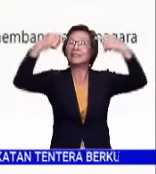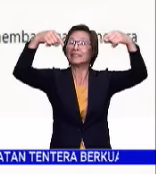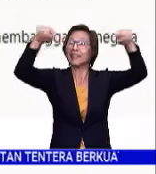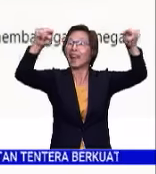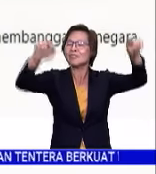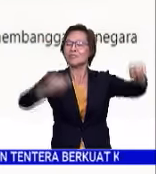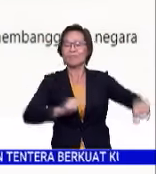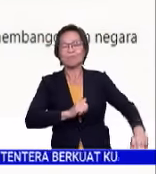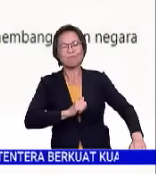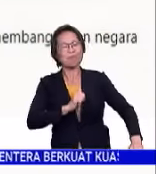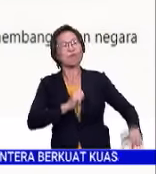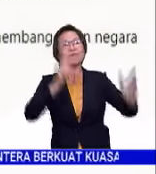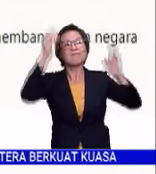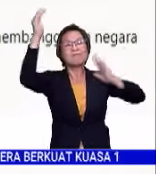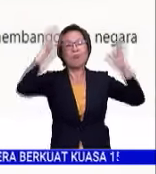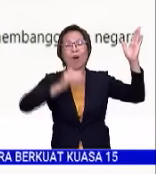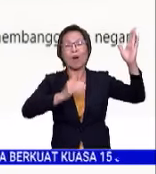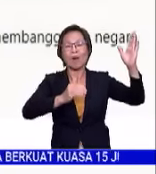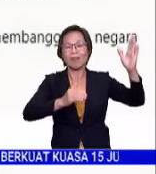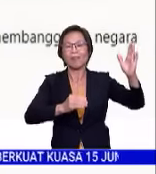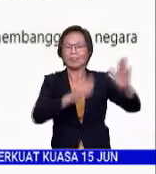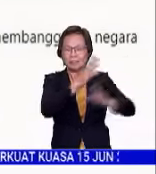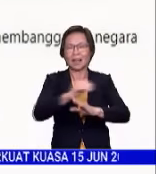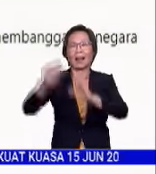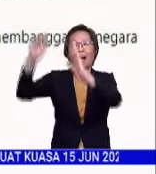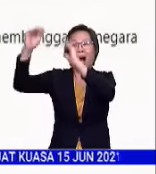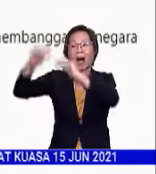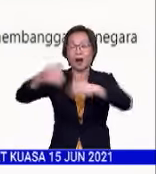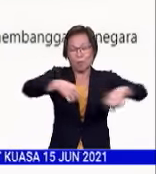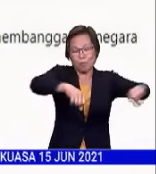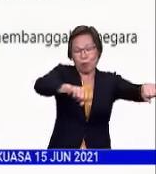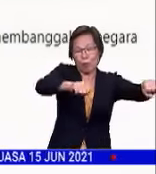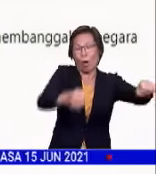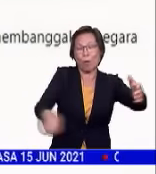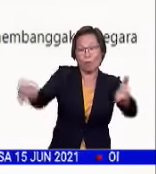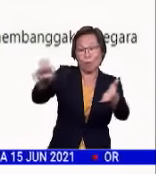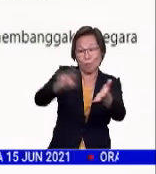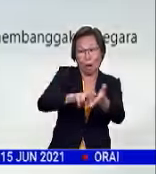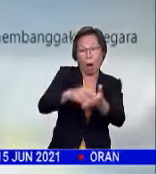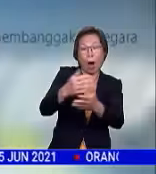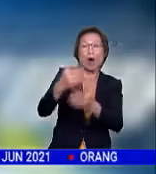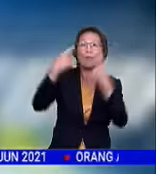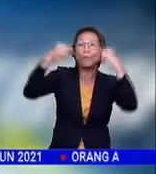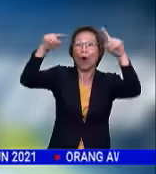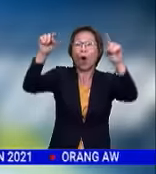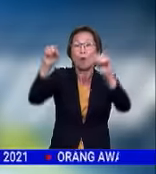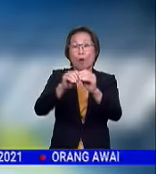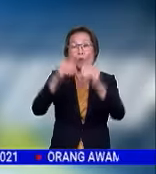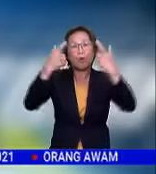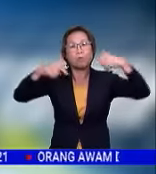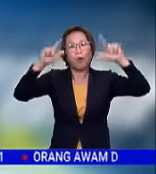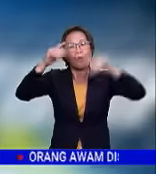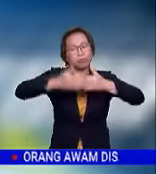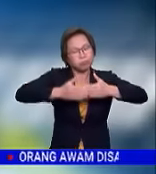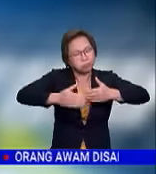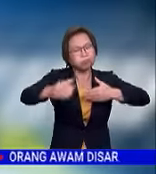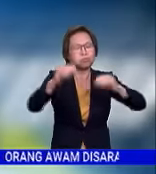yang membanggakan Malaysia dalam masa sama berharap pelumba itu berupaya melakar kejayaan yang lebih gemilang selepas